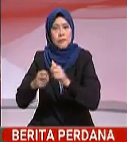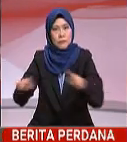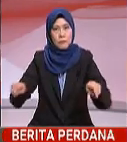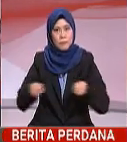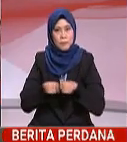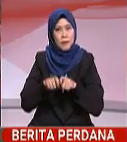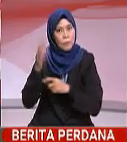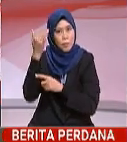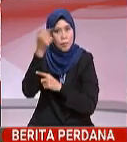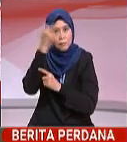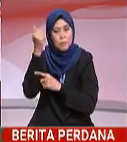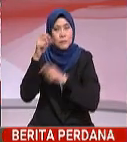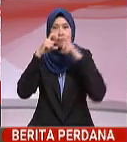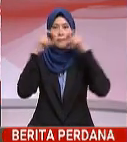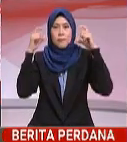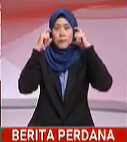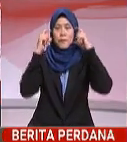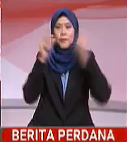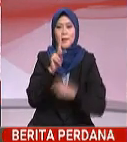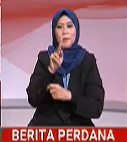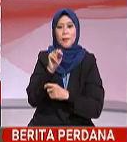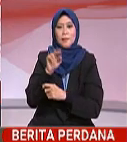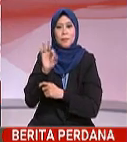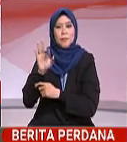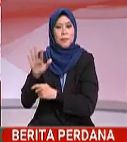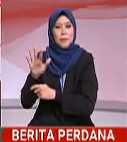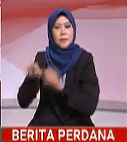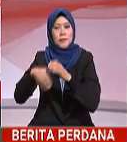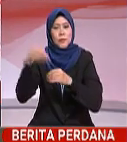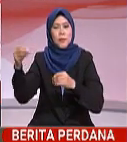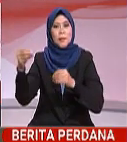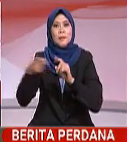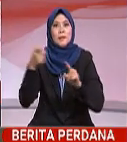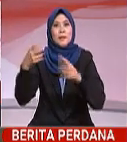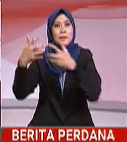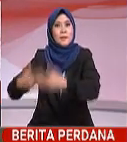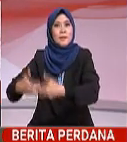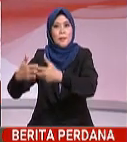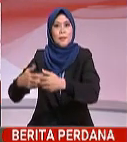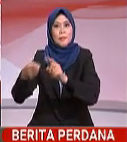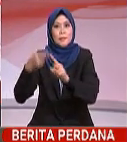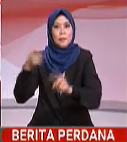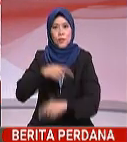logistik kerana pelitup muka KN95 dikeluarkan kilang di China.